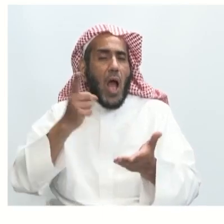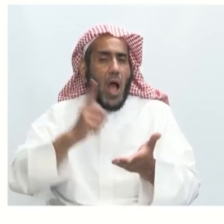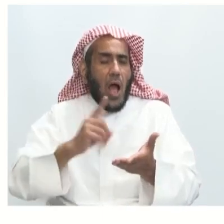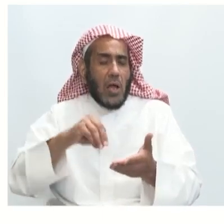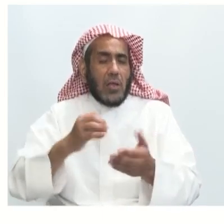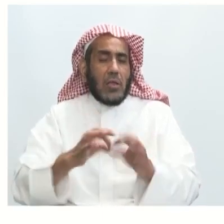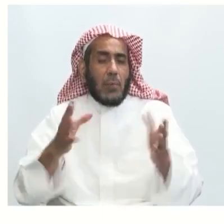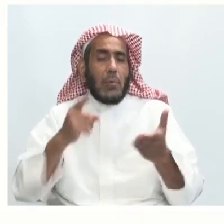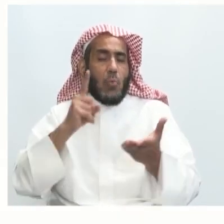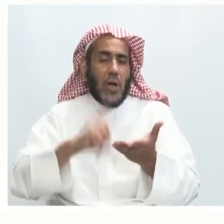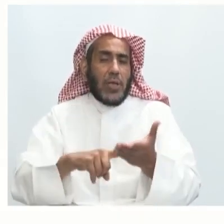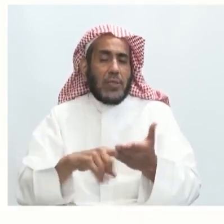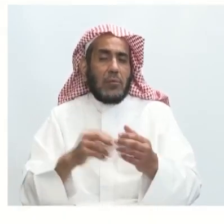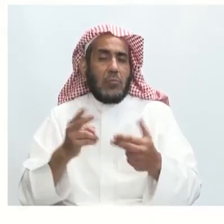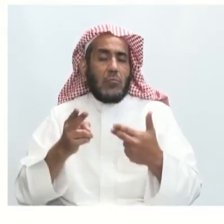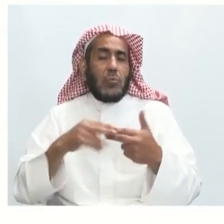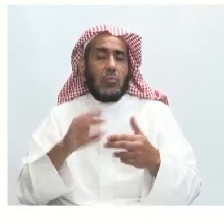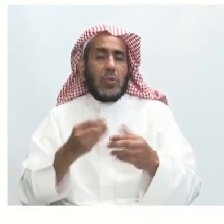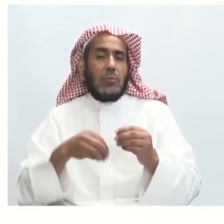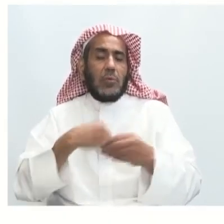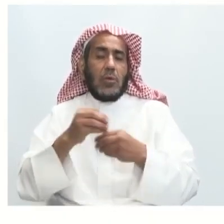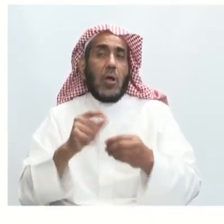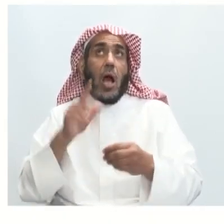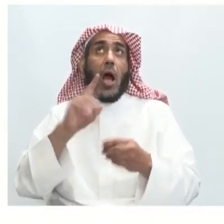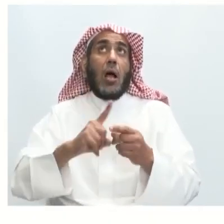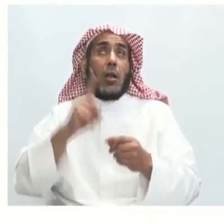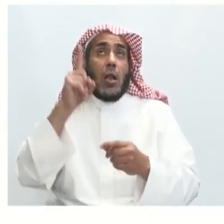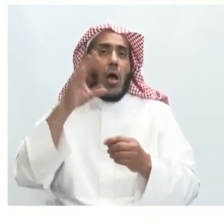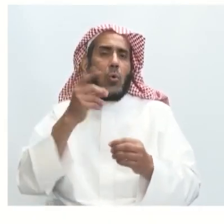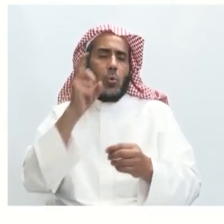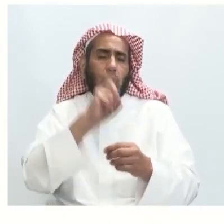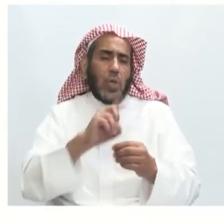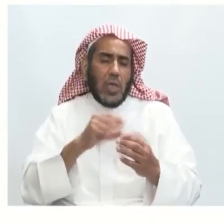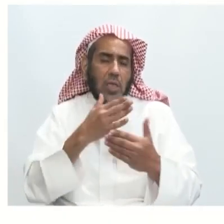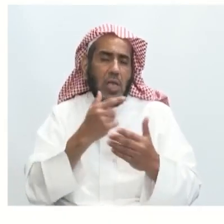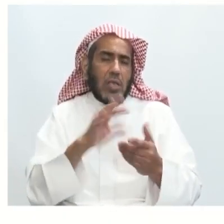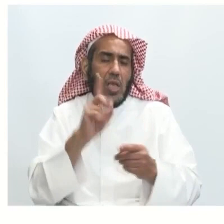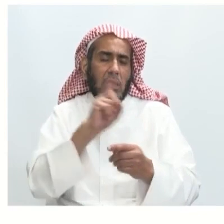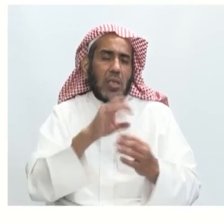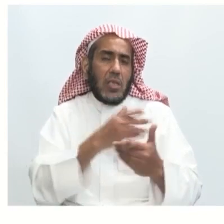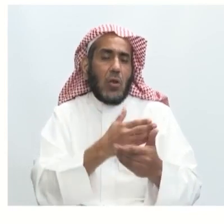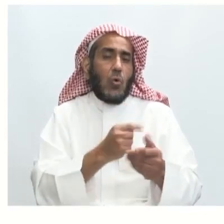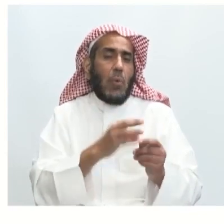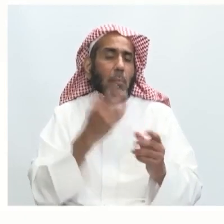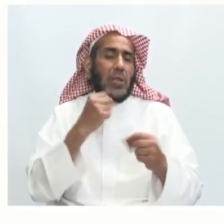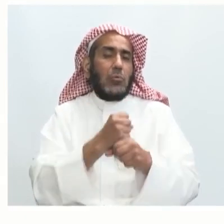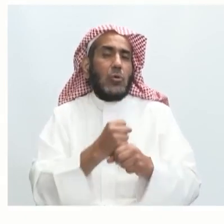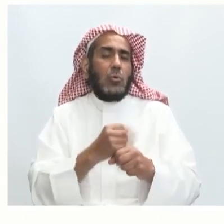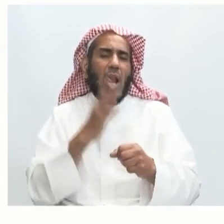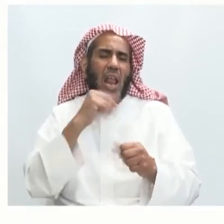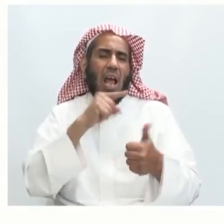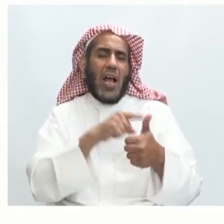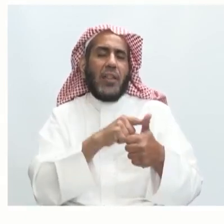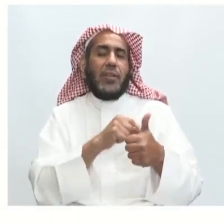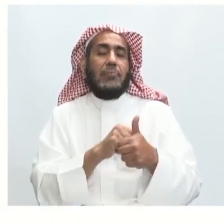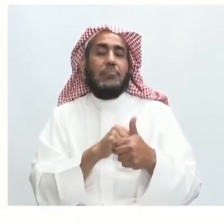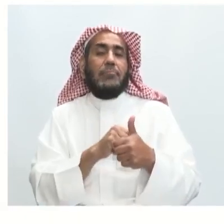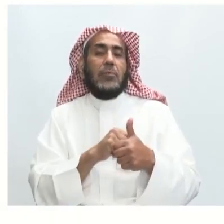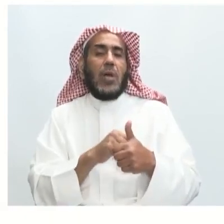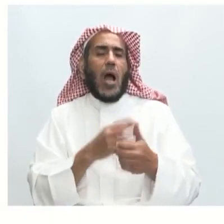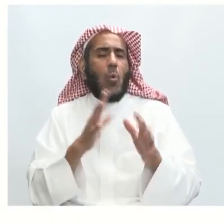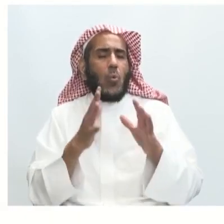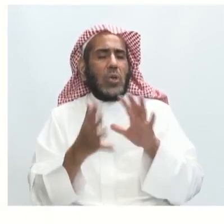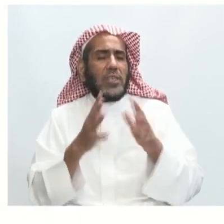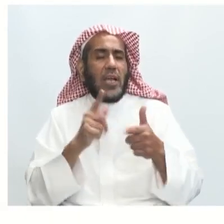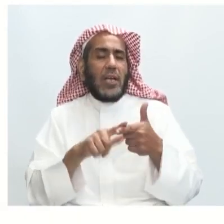مؤكد للمنكر بامكانك ان تاتي مثلا الله سيسالكم عما كنتم تعملون لجم له لخالي الذهن او